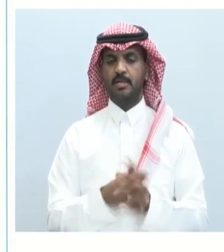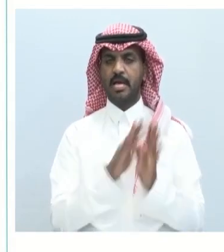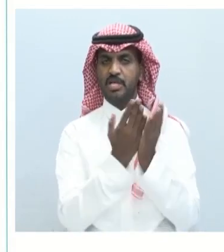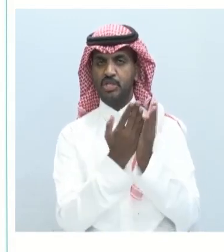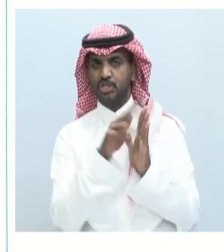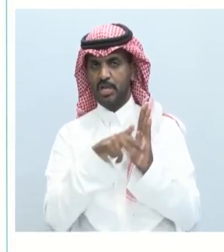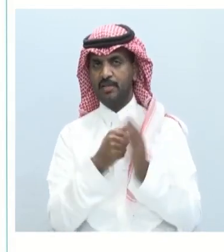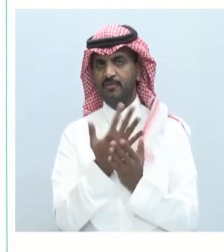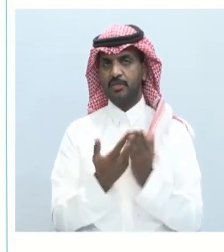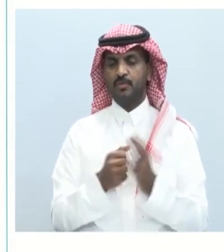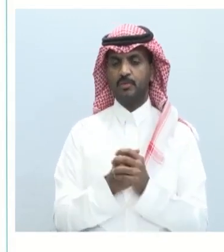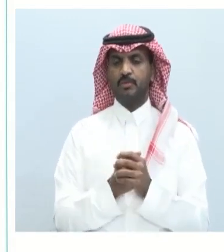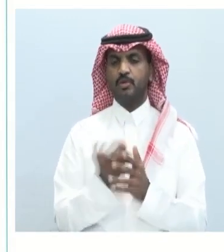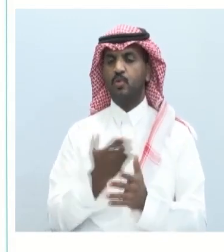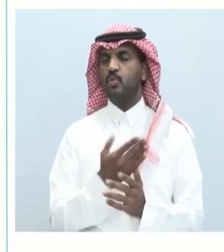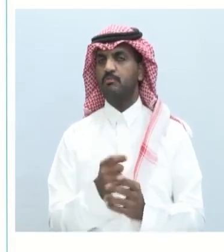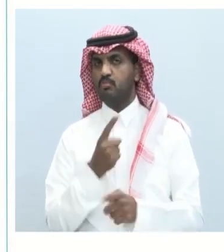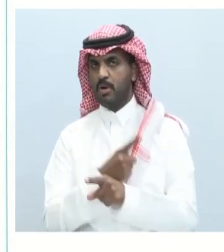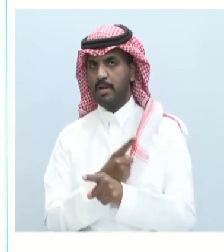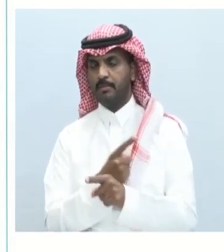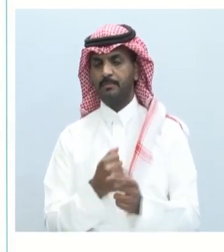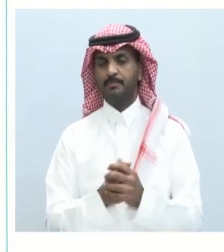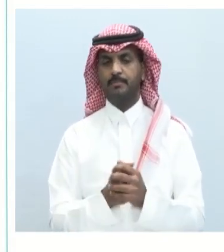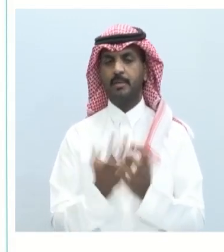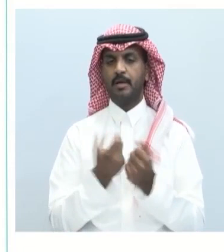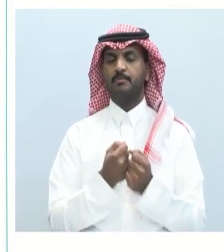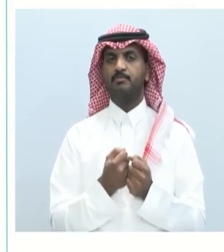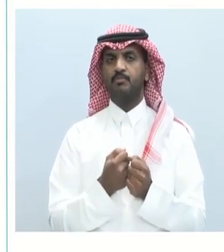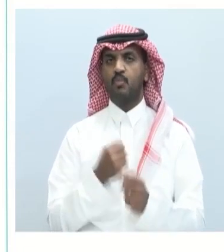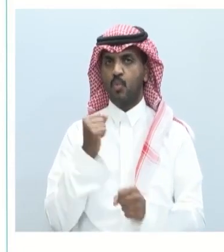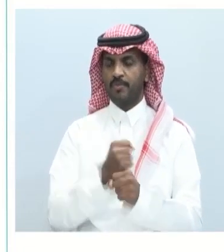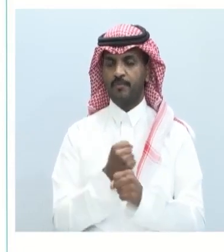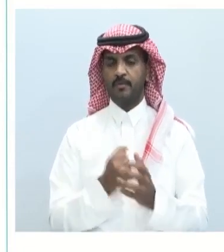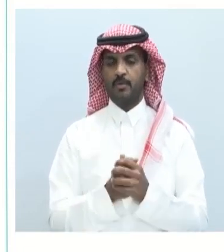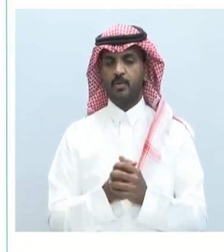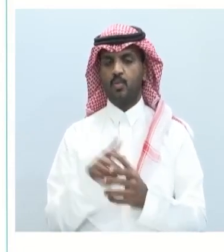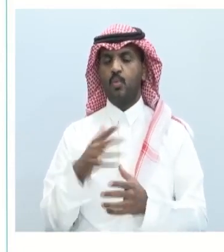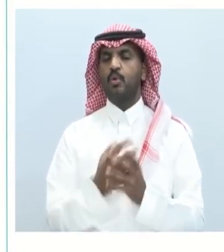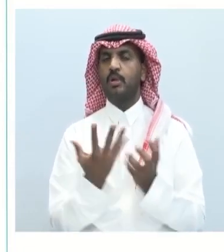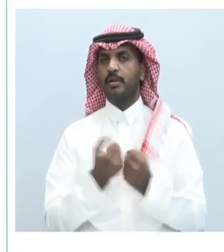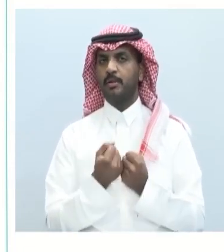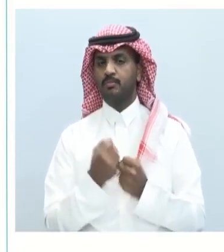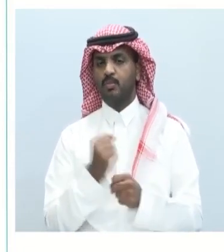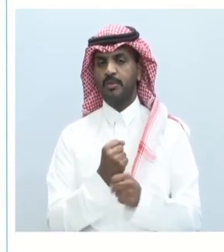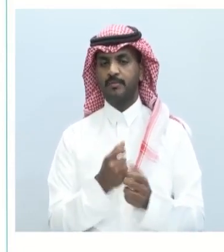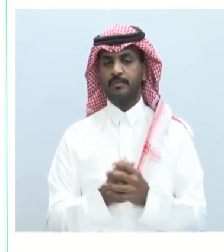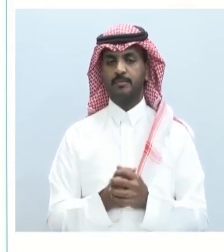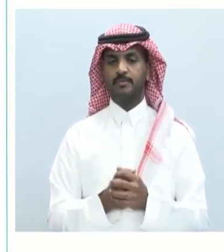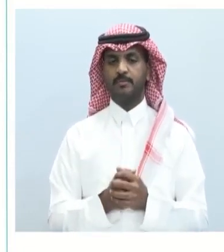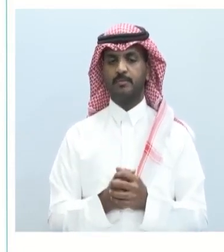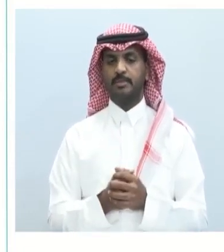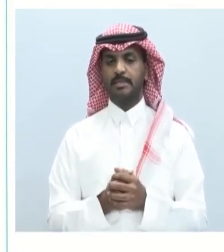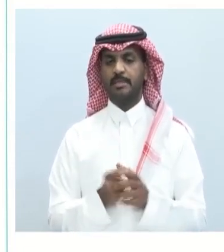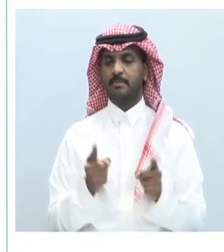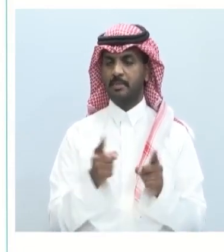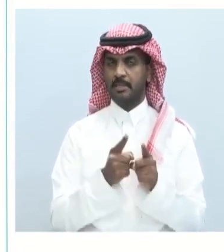الجدولين ولكل معلم رقم وظيفي وكل رقم وظيفي ينتمي الى معلم